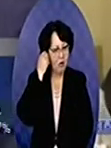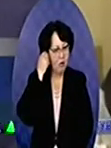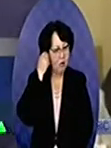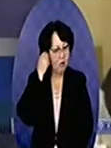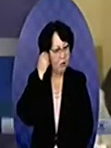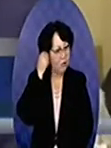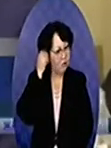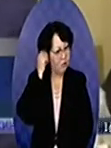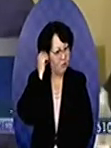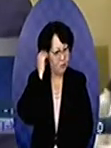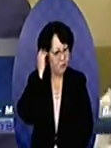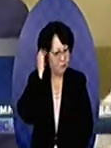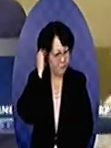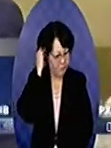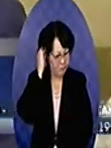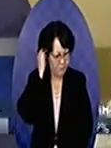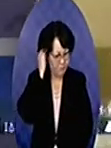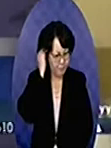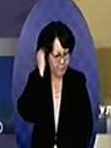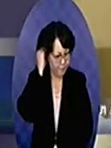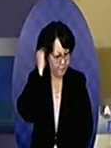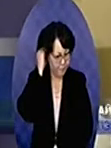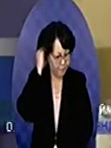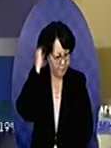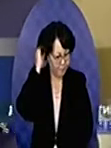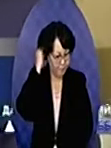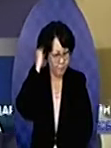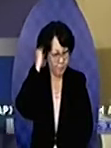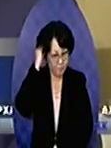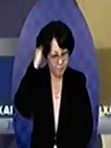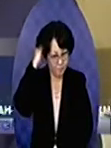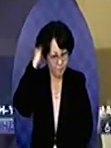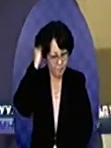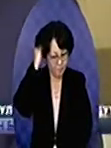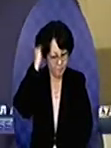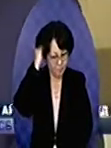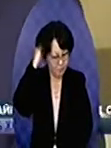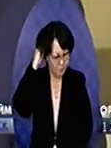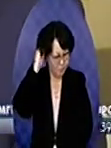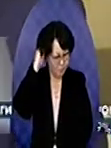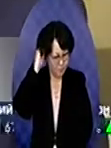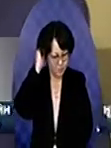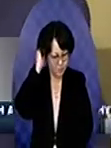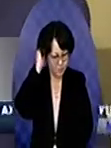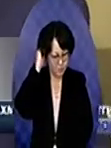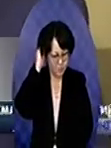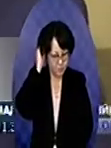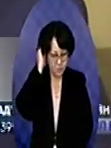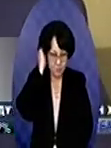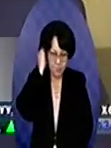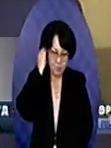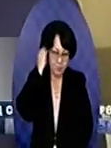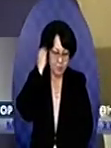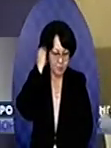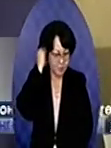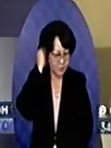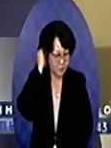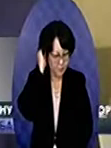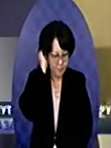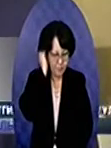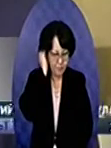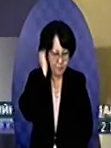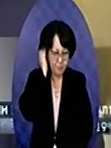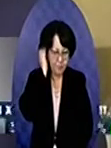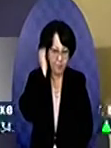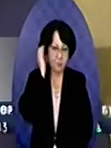банк, за тэгээд хамгийн чухал нь энэ уур амьсгалын ногоон сангаас 50 сая долларыг буцалтгүй